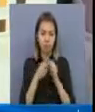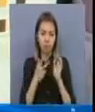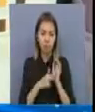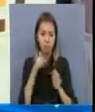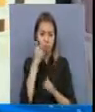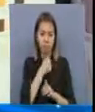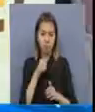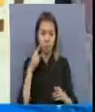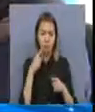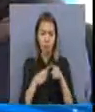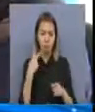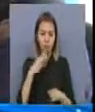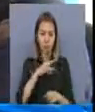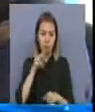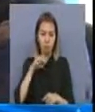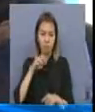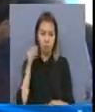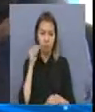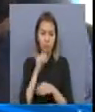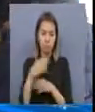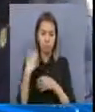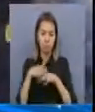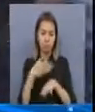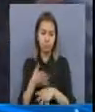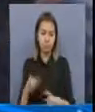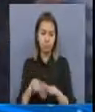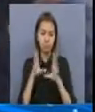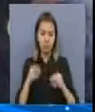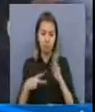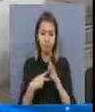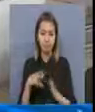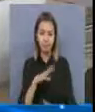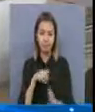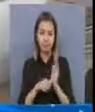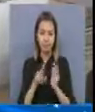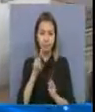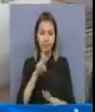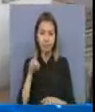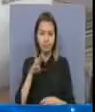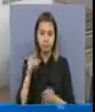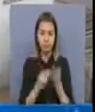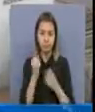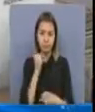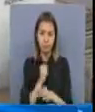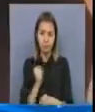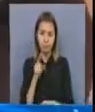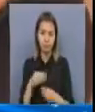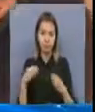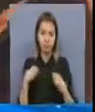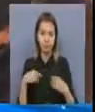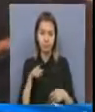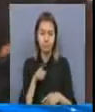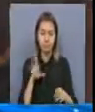2018 жылы қосымша 20 миллиард теңге бөліп, шағын несиелердің жалпы сомасын 62 миллиард теңгеге жеткізуді тапсырды.